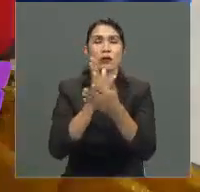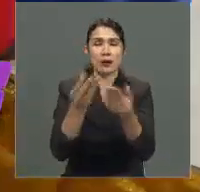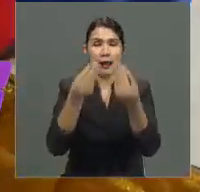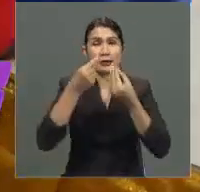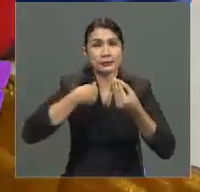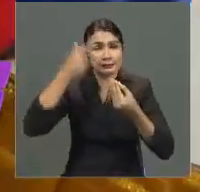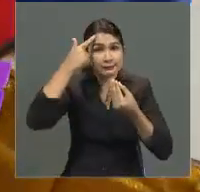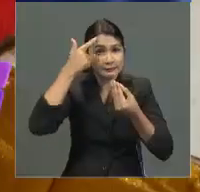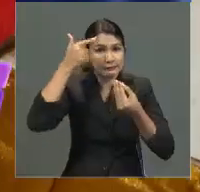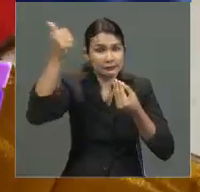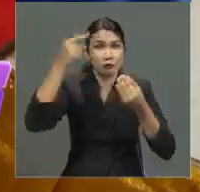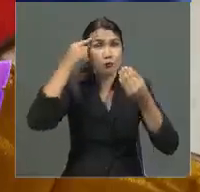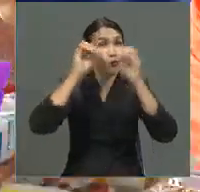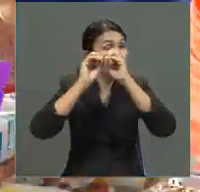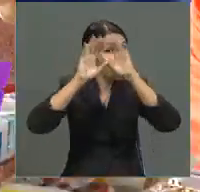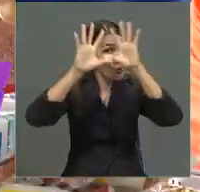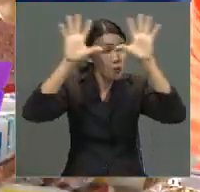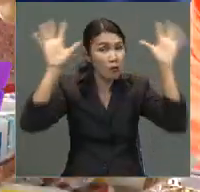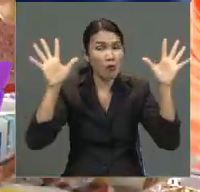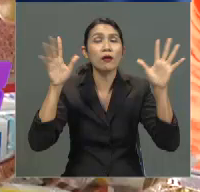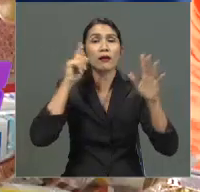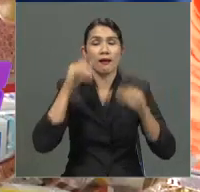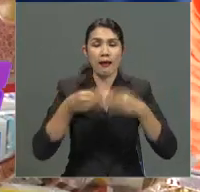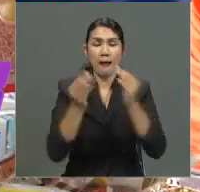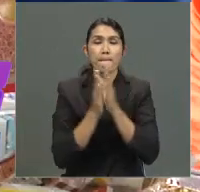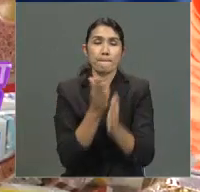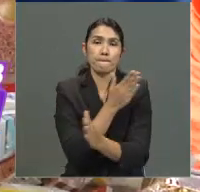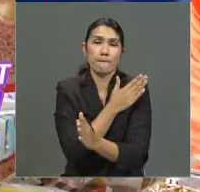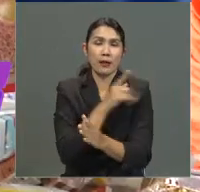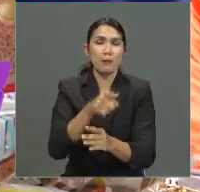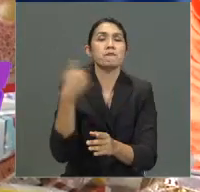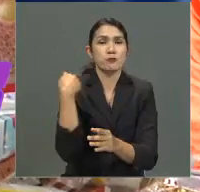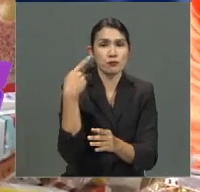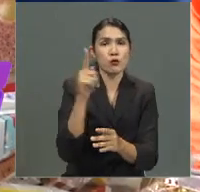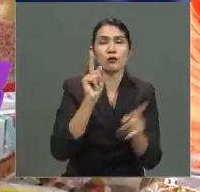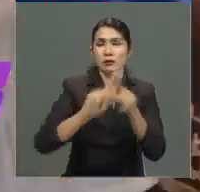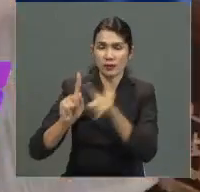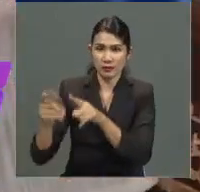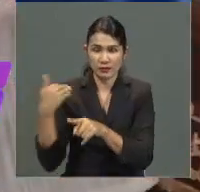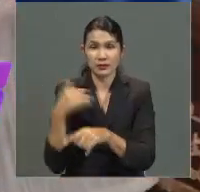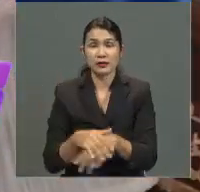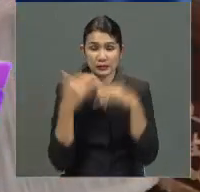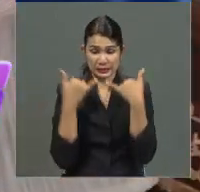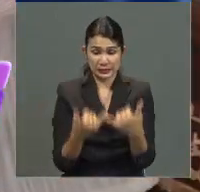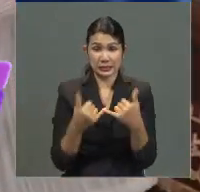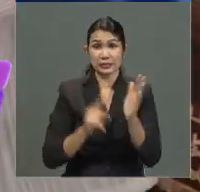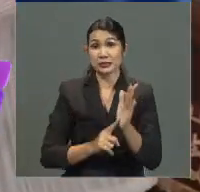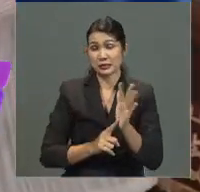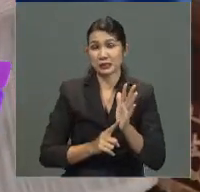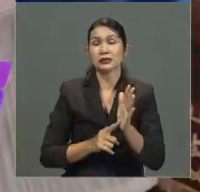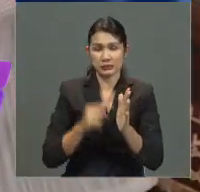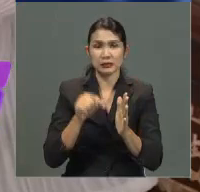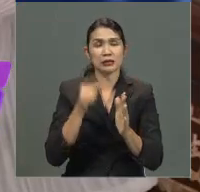ญญามีปัญญาสว่างสวยอีกทั้งเพื่อให้พระภิกษุสงฆ์ได้ใช้ประโยชน์อื่นๆแต่ว่าปัจจุบันการถวายเทียนพรรษา